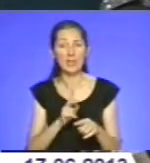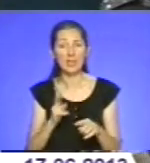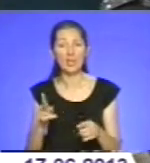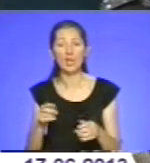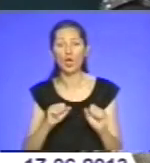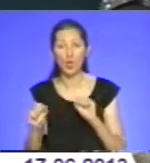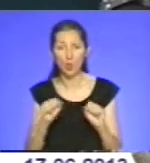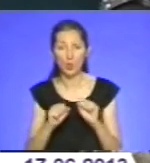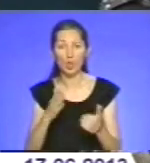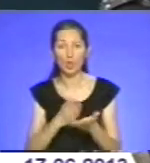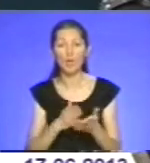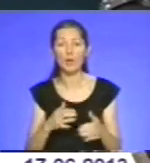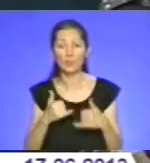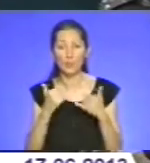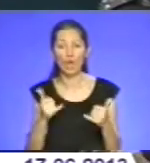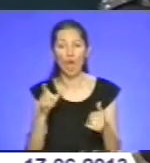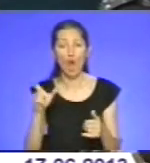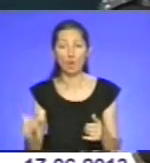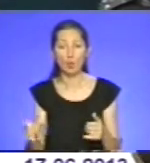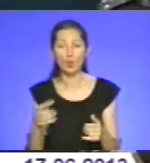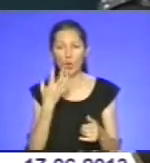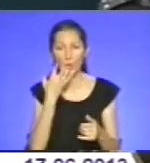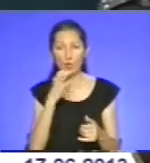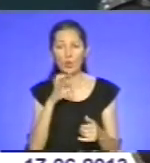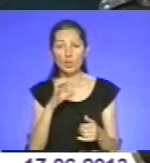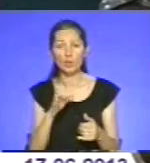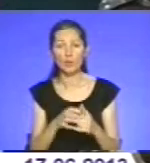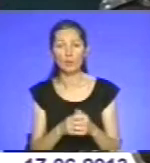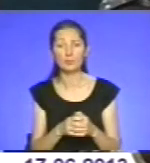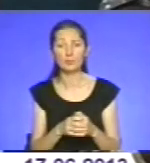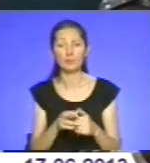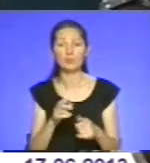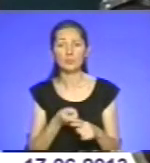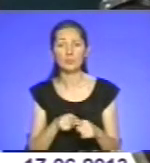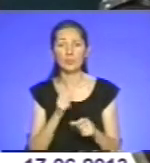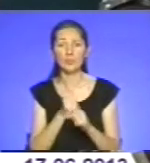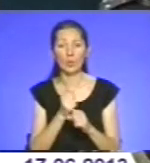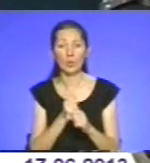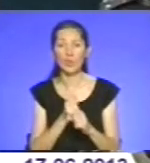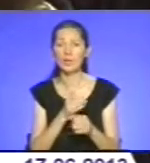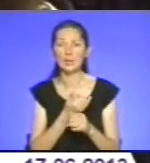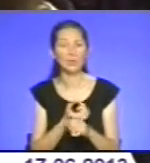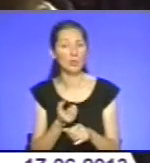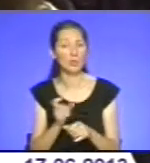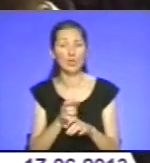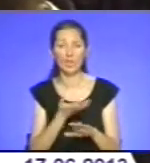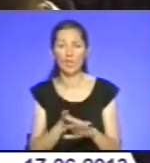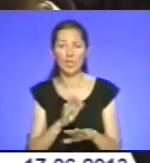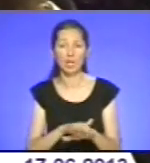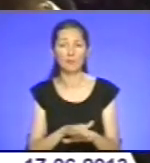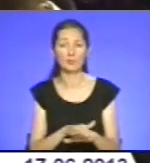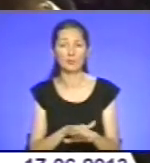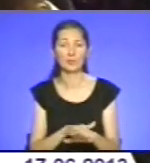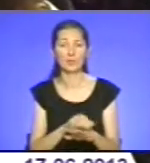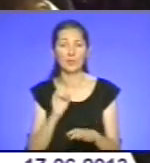є поважнішою людиною і серйознішою, ніж представник місцевої влади. І тому ця робота надзвичайно важка